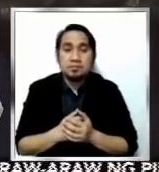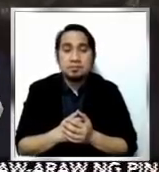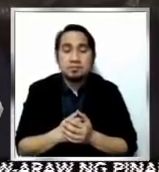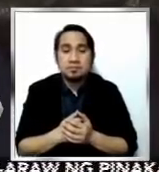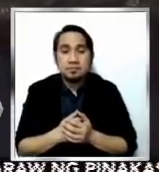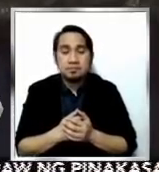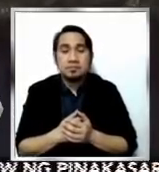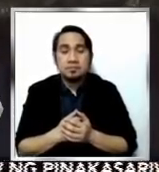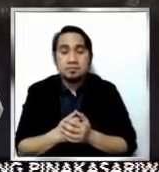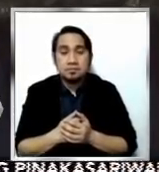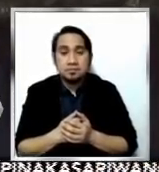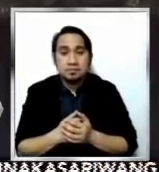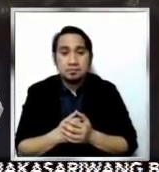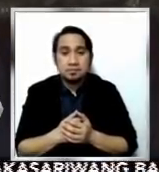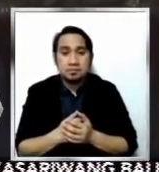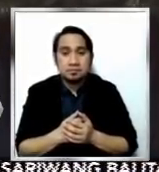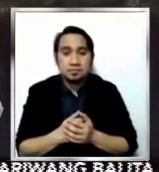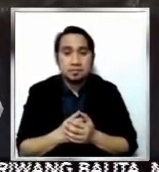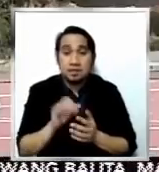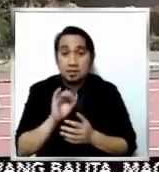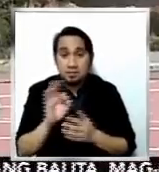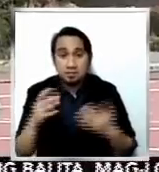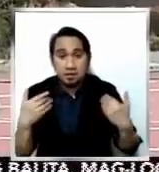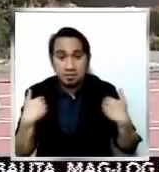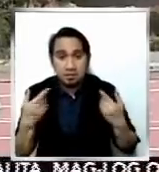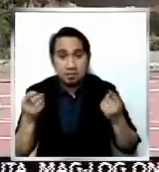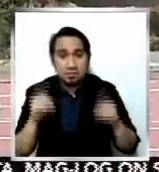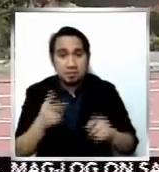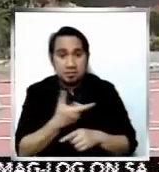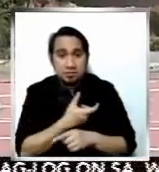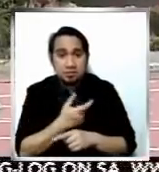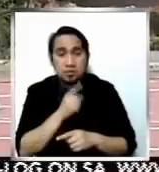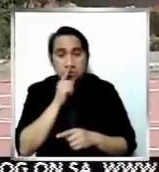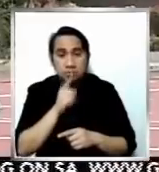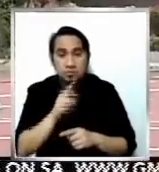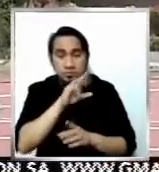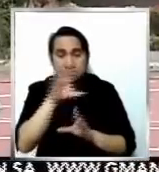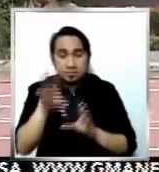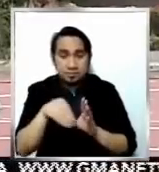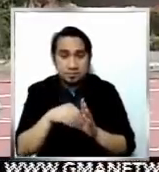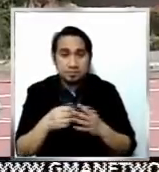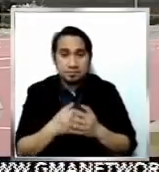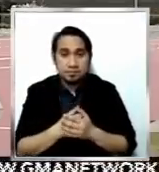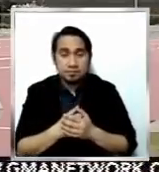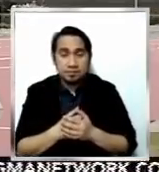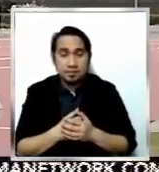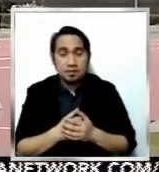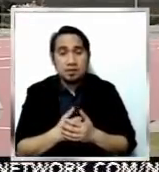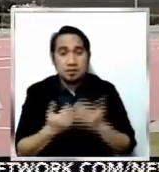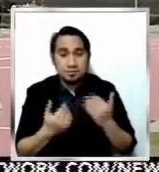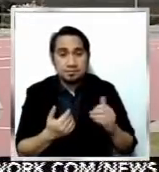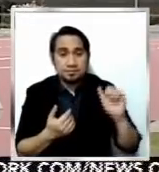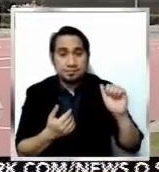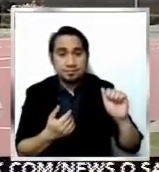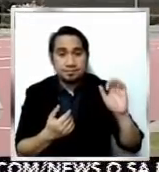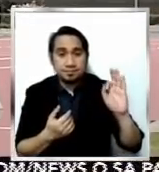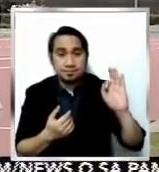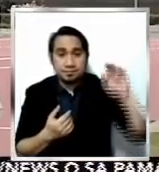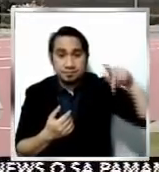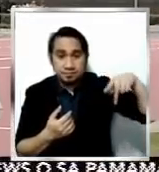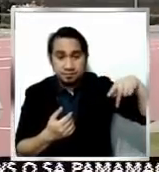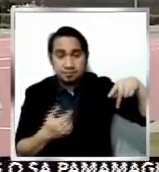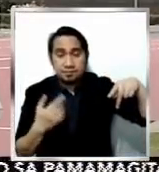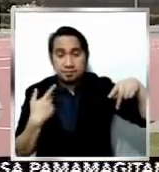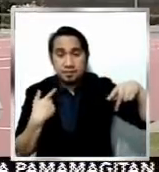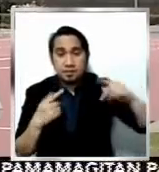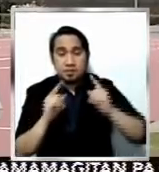foreign nationals na turukan, definitely kasama yan. Idadaan sa pamunuan ng Armed Forces of the Philippines ang request para makausap si Durante